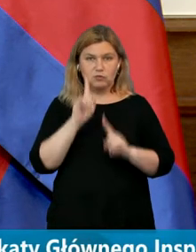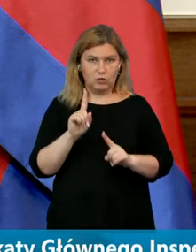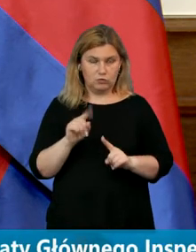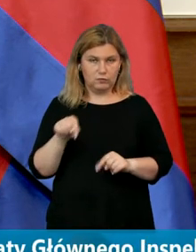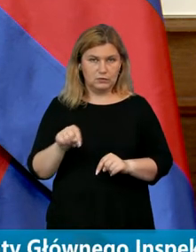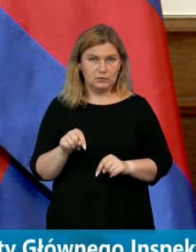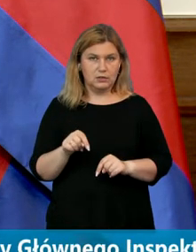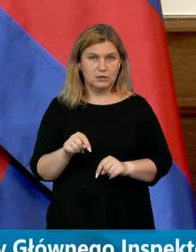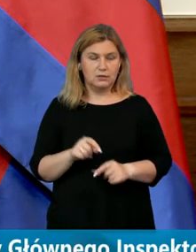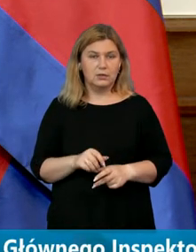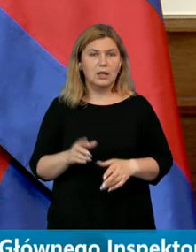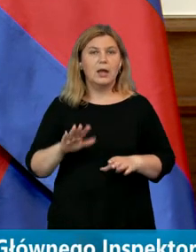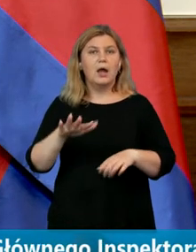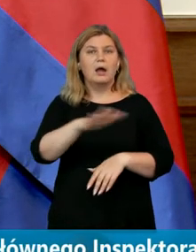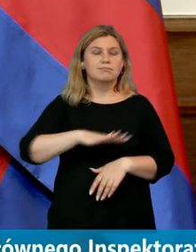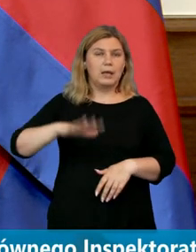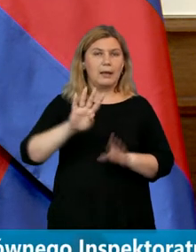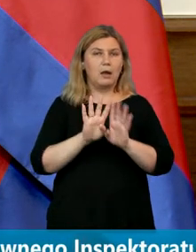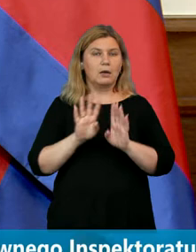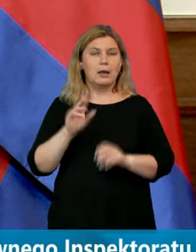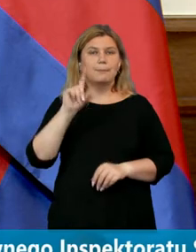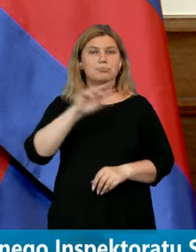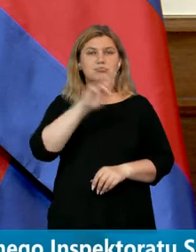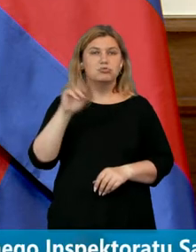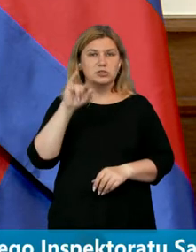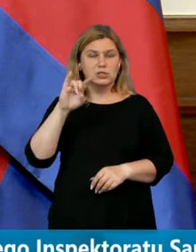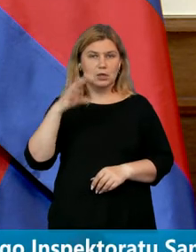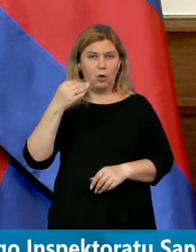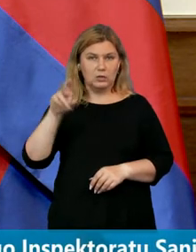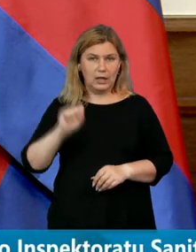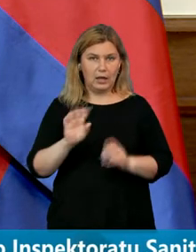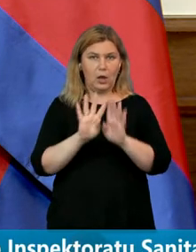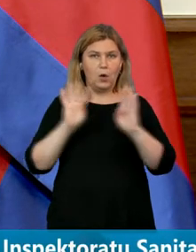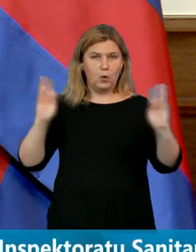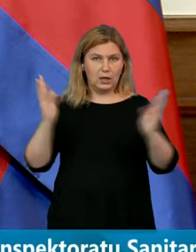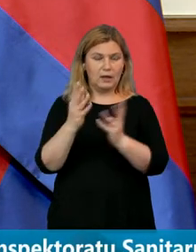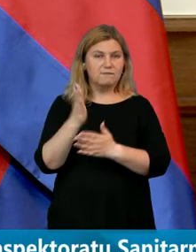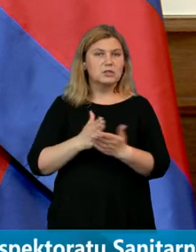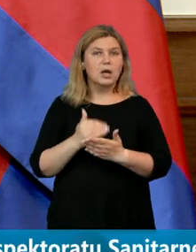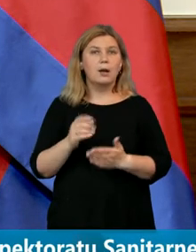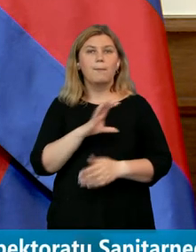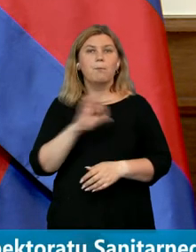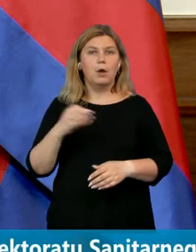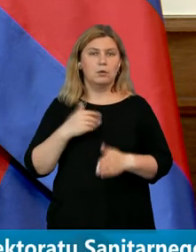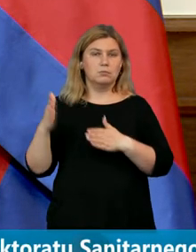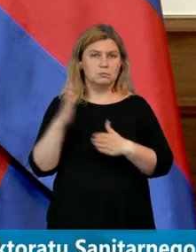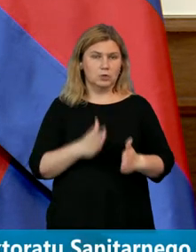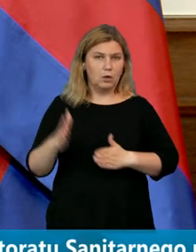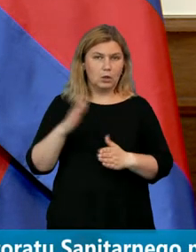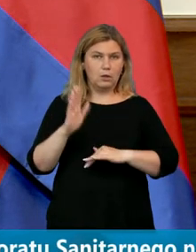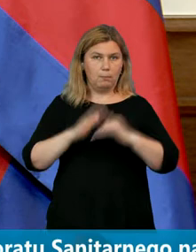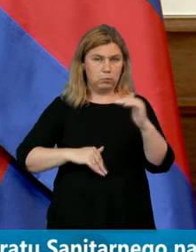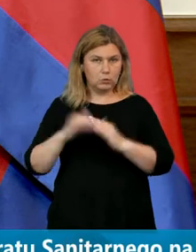że teren przy przygodnej został ogrodzony, przynajmniej w części, ponieważ szykujemy się do inwestycji. Przypomnę,